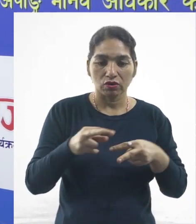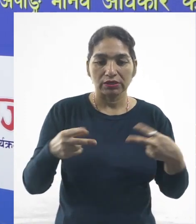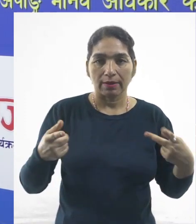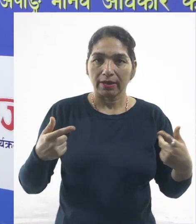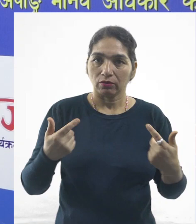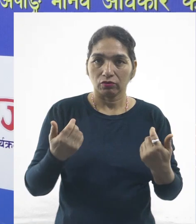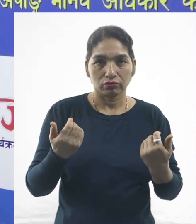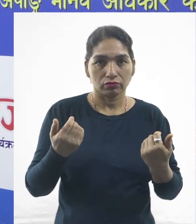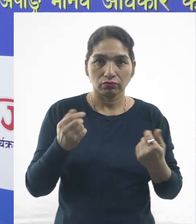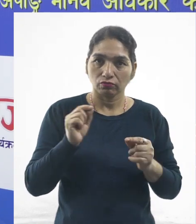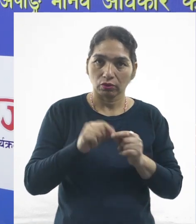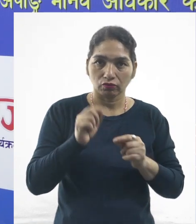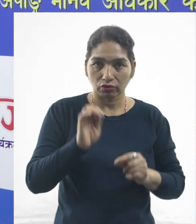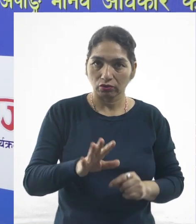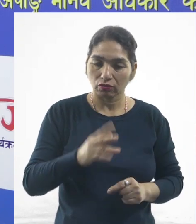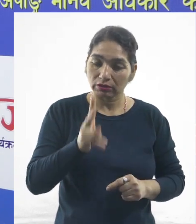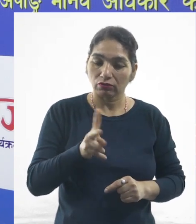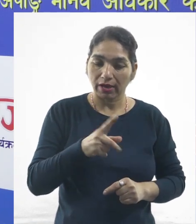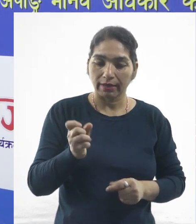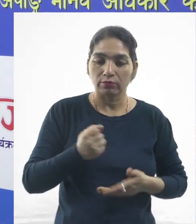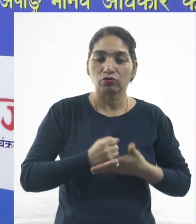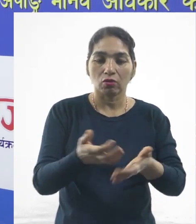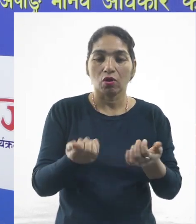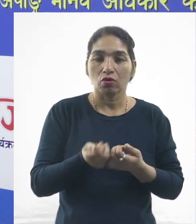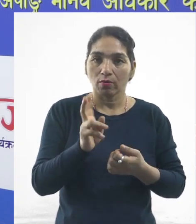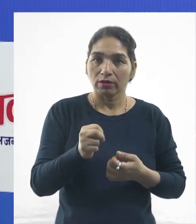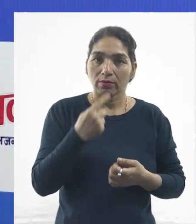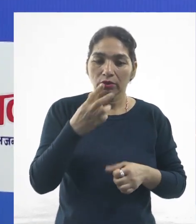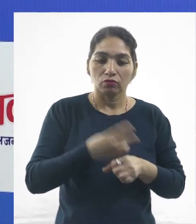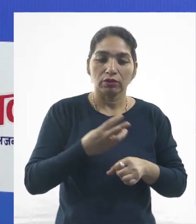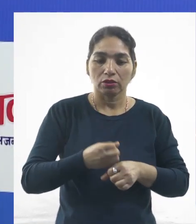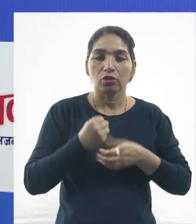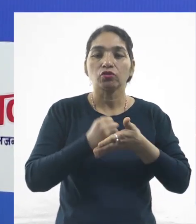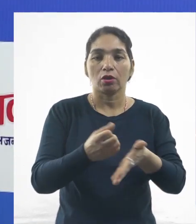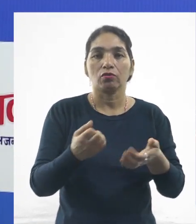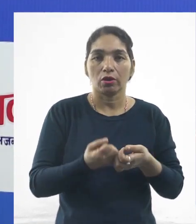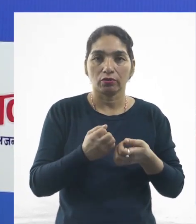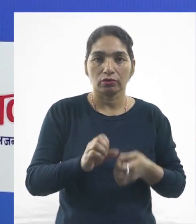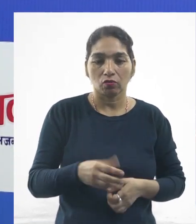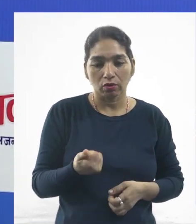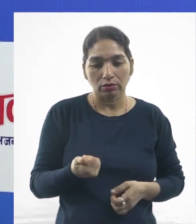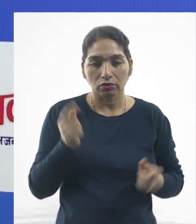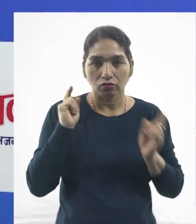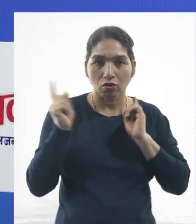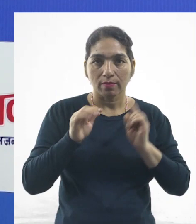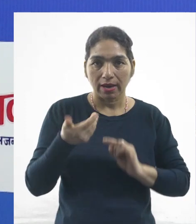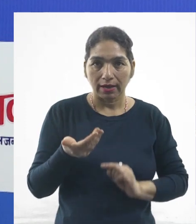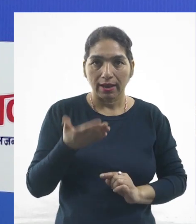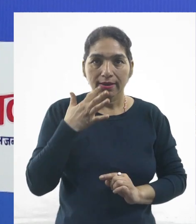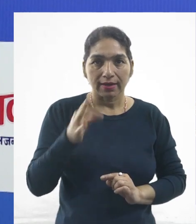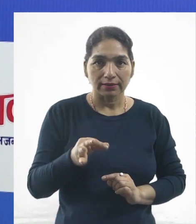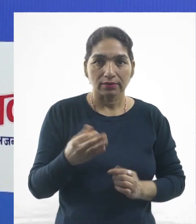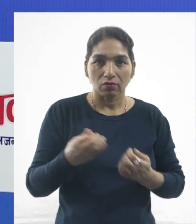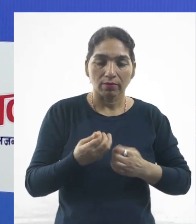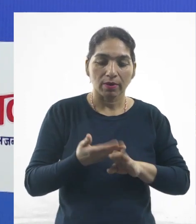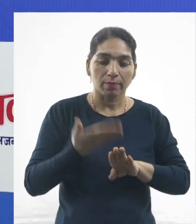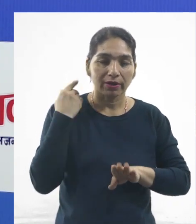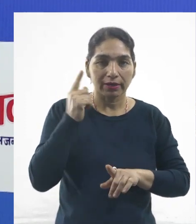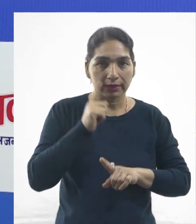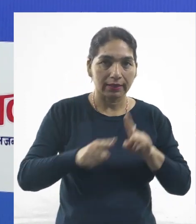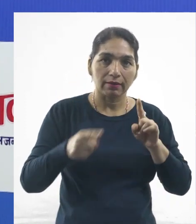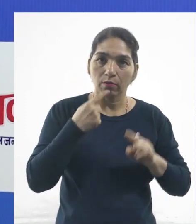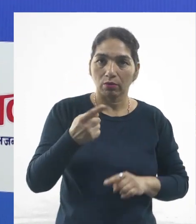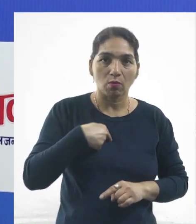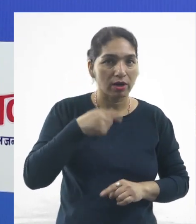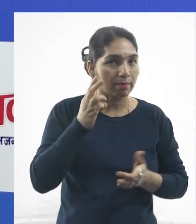पनि सहयोग गर्नुपर्छ भन्ने उद्देश्यले हामीले सहयोग गर्दै आएको छौँ के छ गोकर्णेश्वर नगरपालिकालाई त खास गरेर मैले पहिलेदेखि नै भन्दै आएको मैले